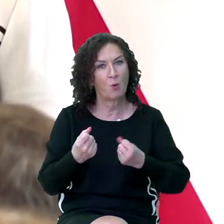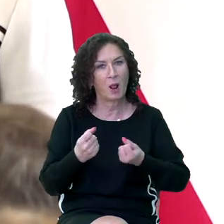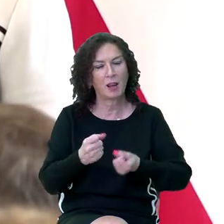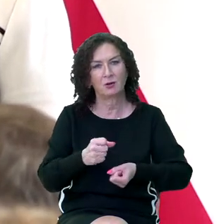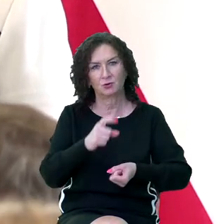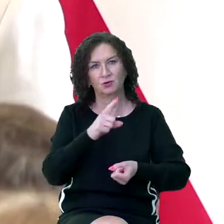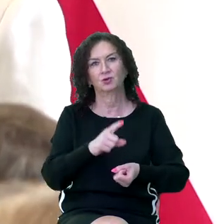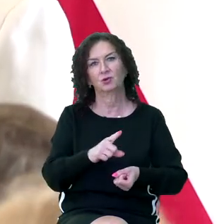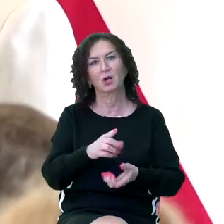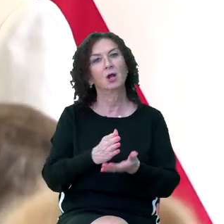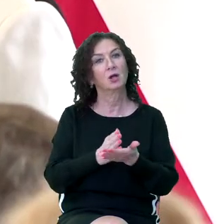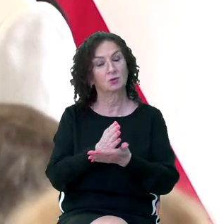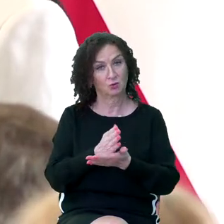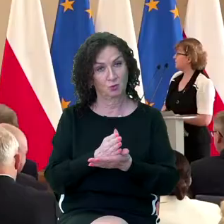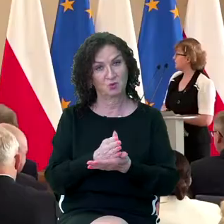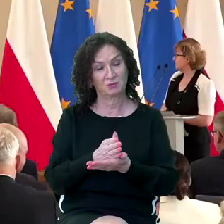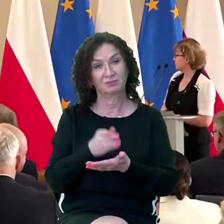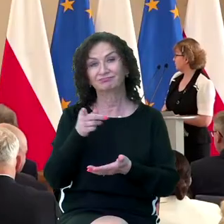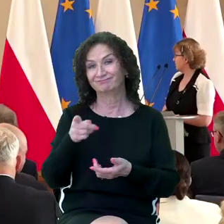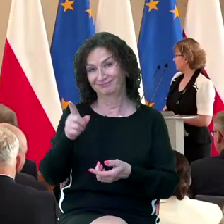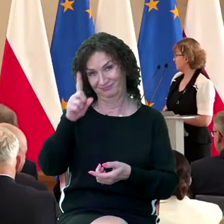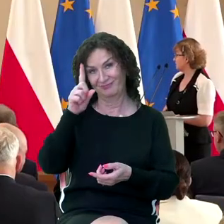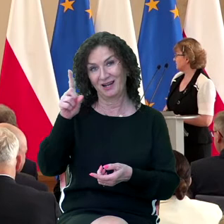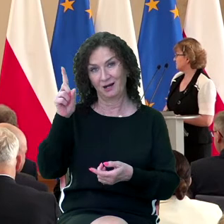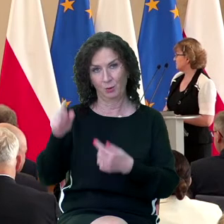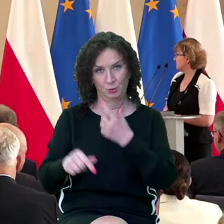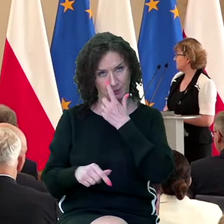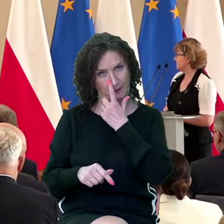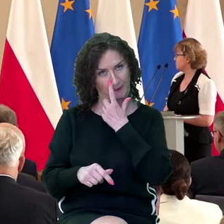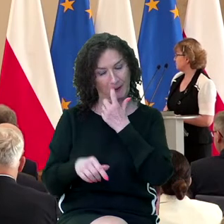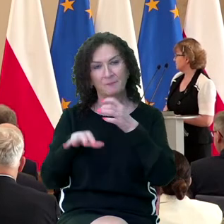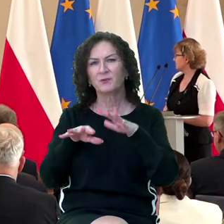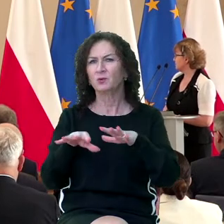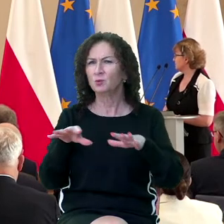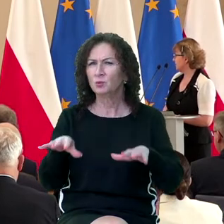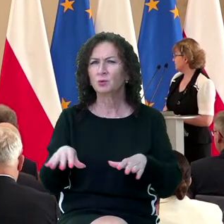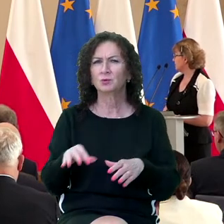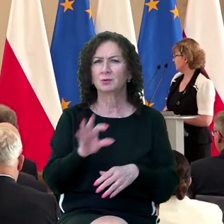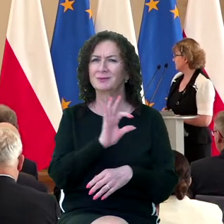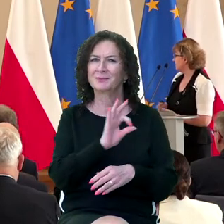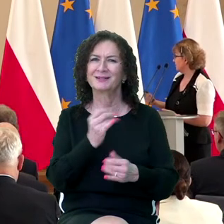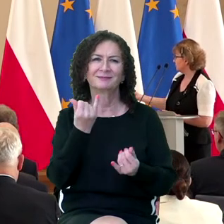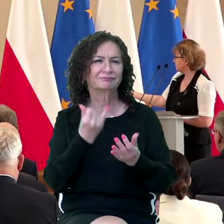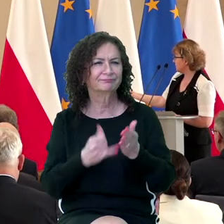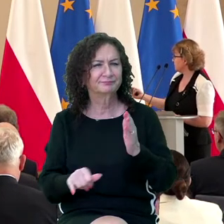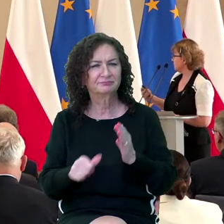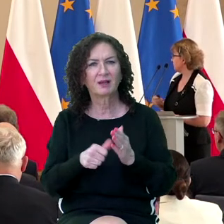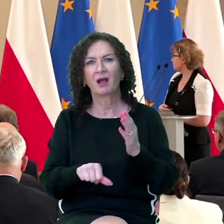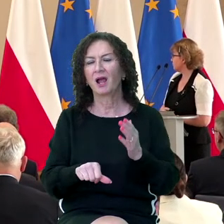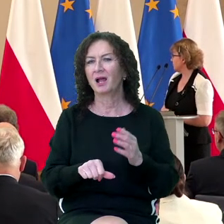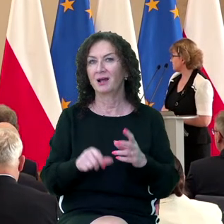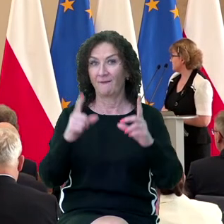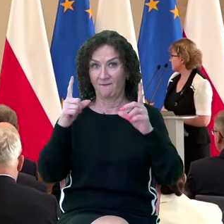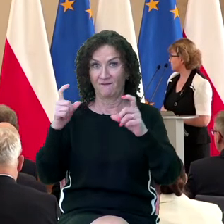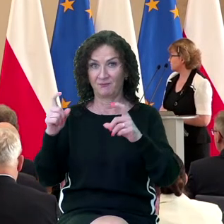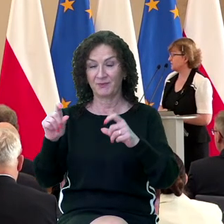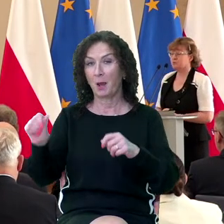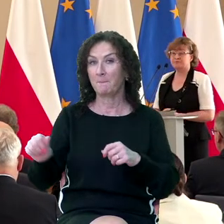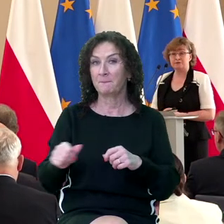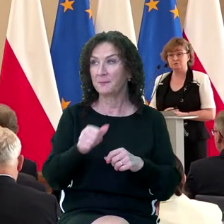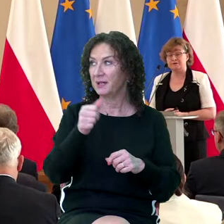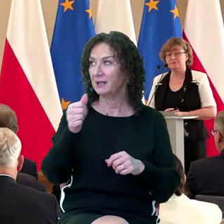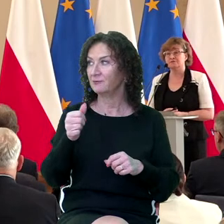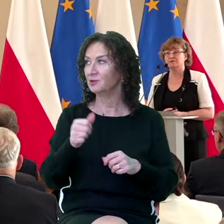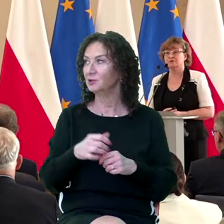I tutaj też jest wiele pięknych, unikalnych zdjęć, takich jak no właśnie pierwszy polski starosta